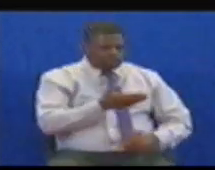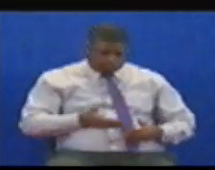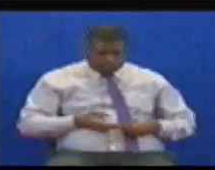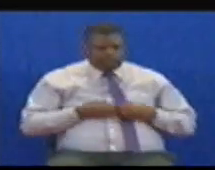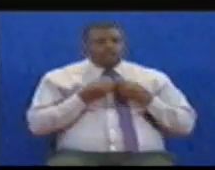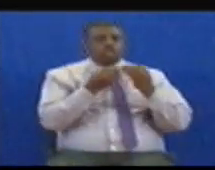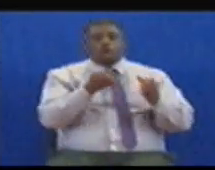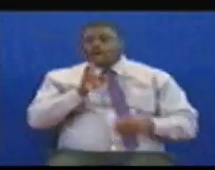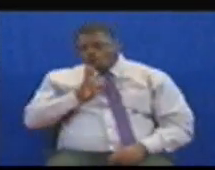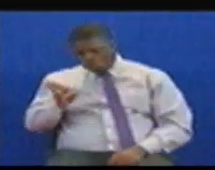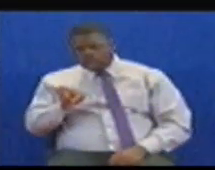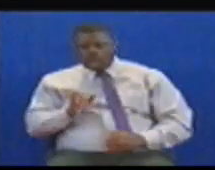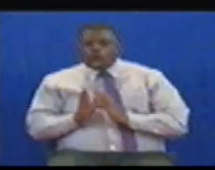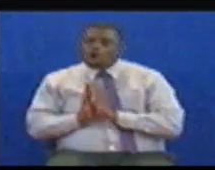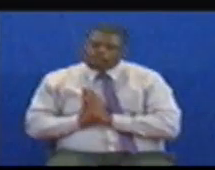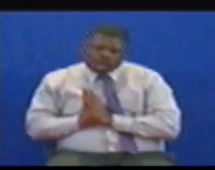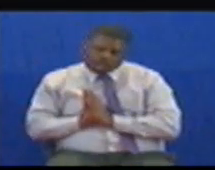kutoa hoja.